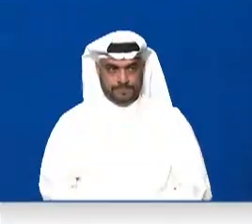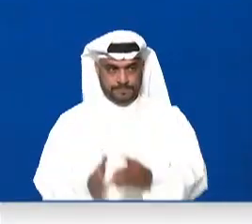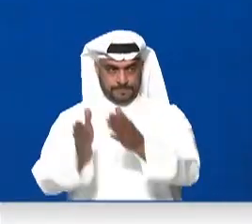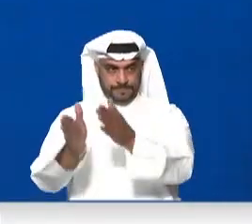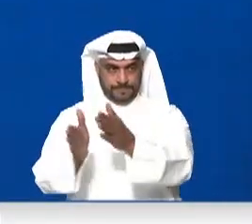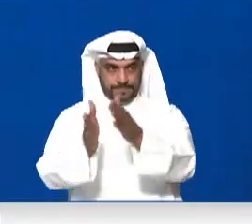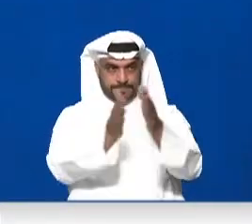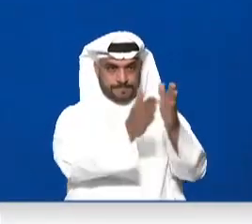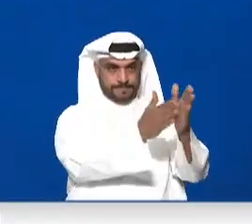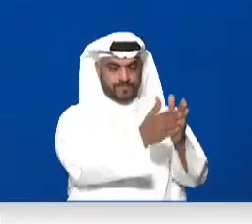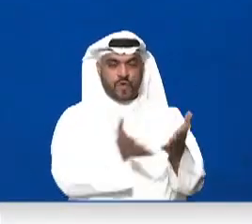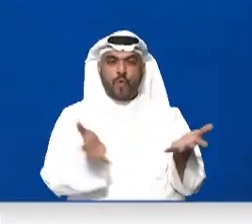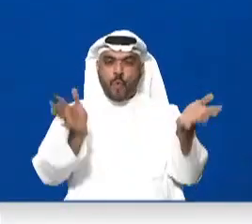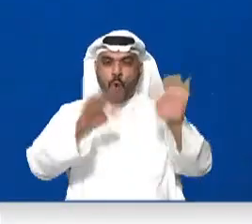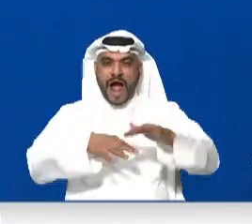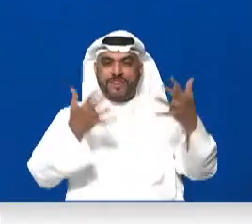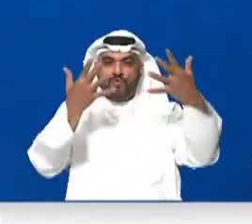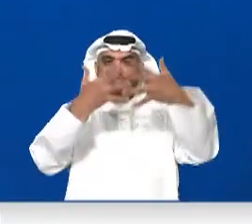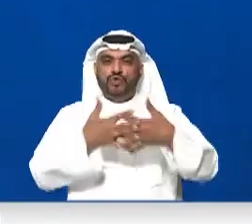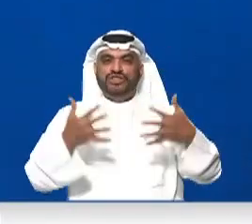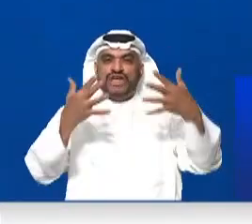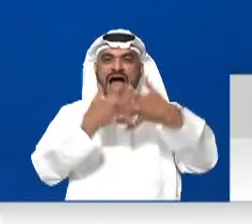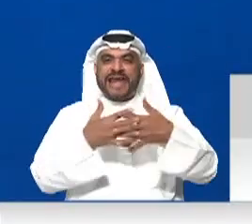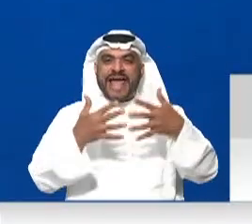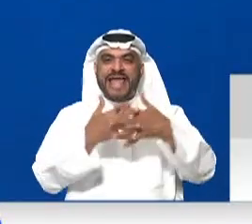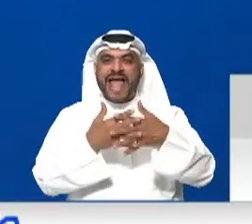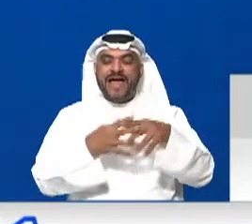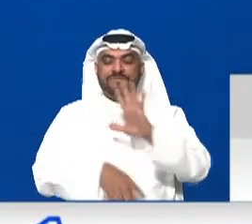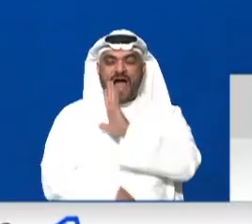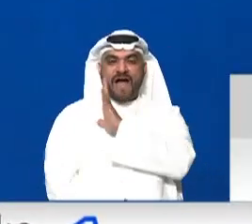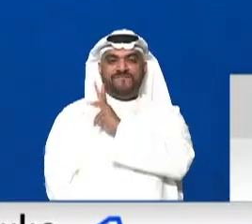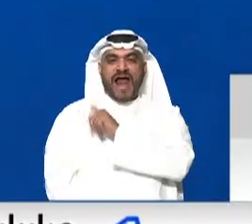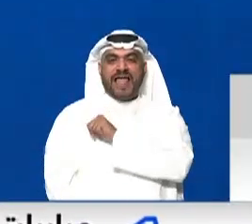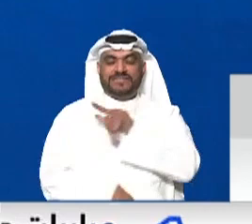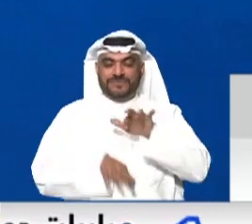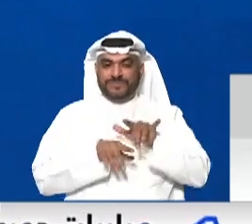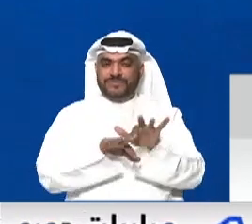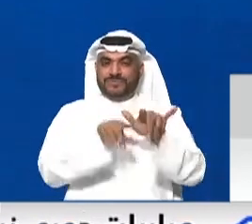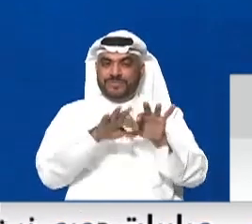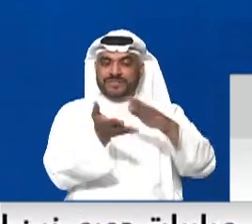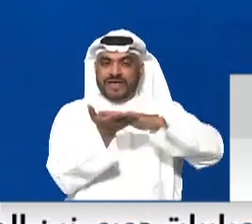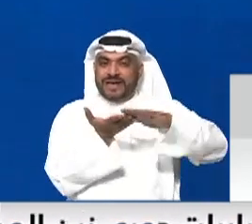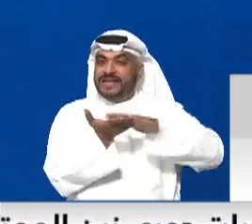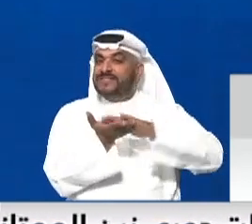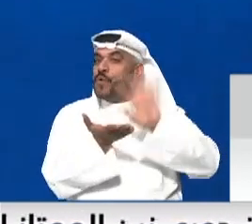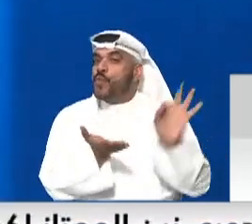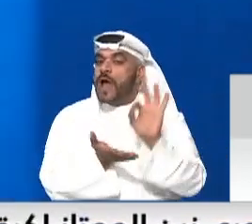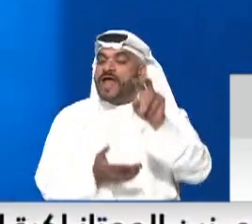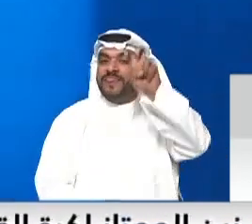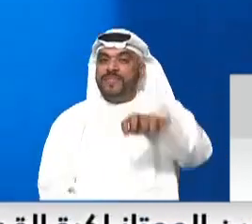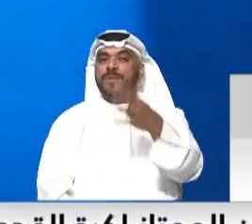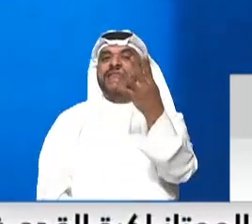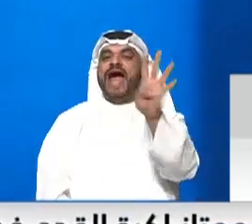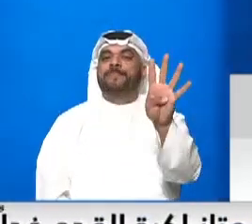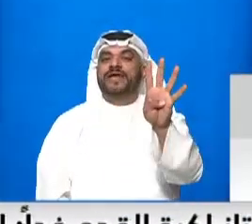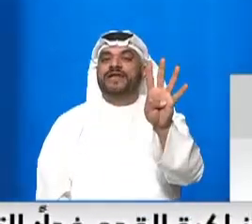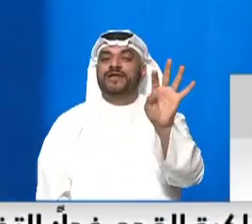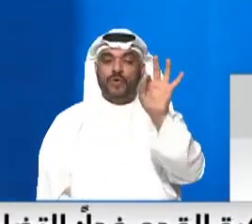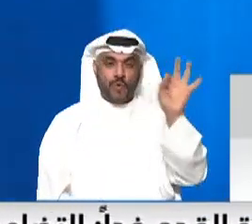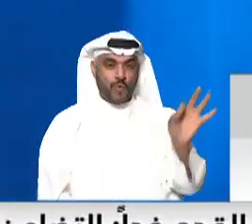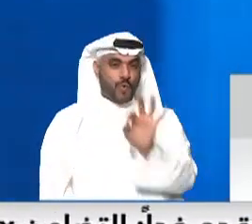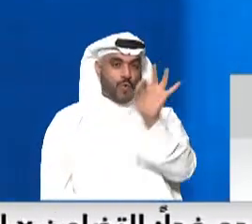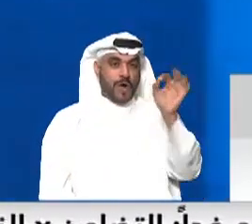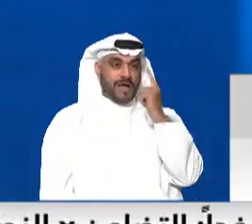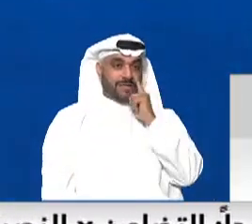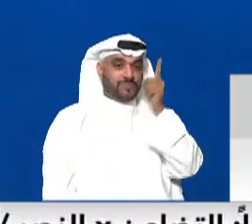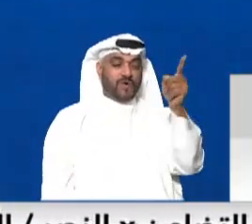كما شارك آلاف الفلسطينيين داخل أراضي عام 48 اليوم في مسيرة نظمت في مدينة سخنين والطيبة